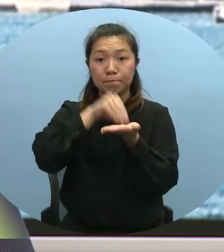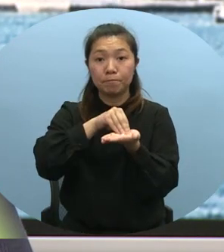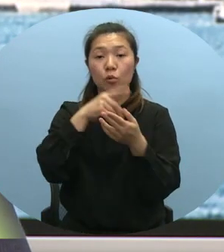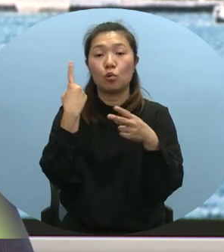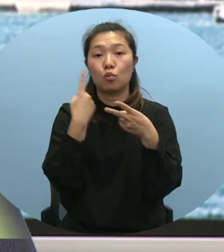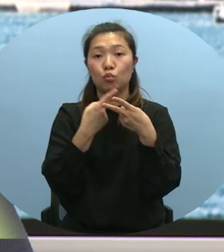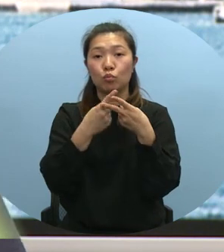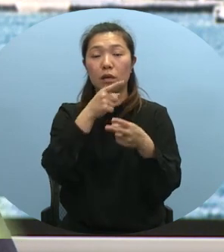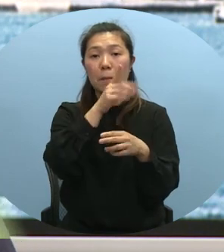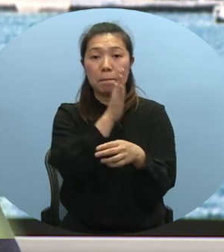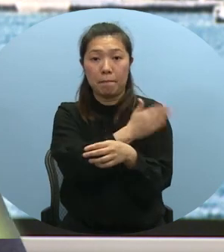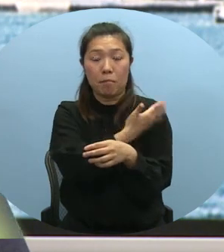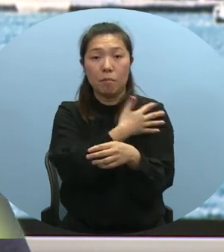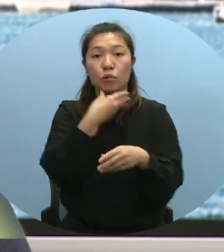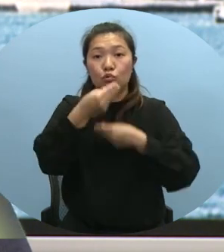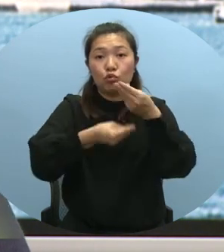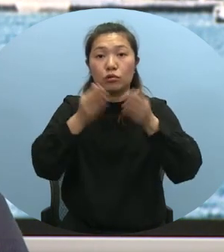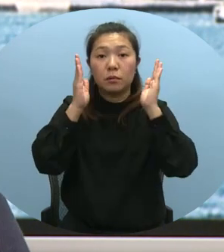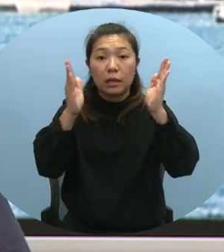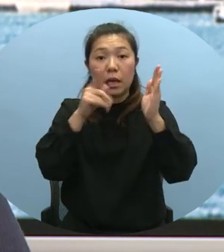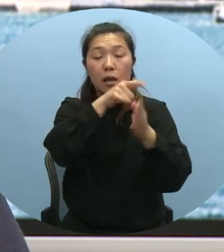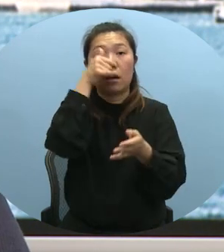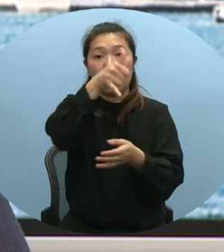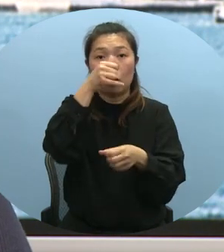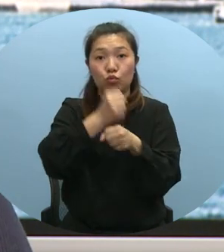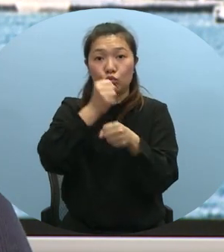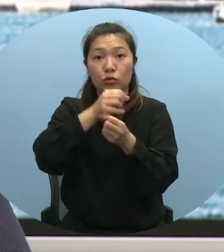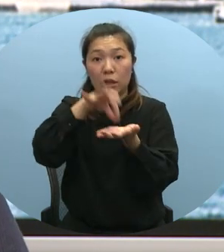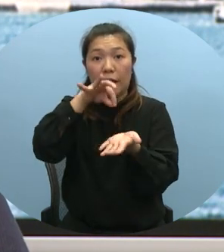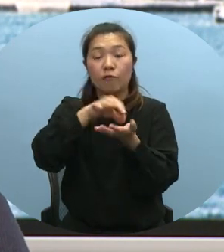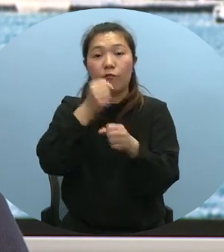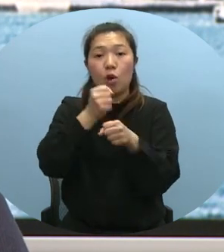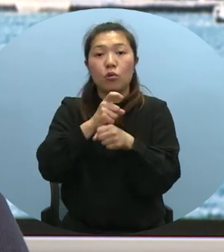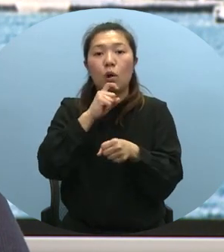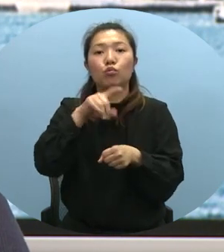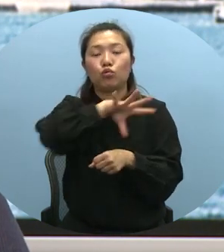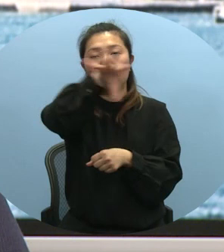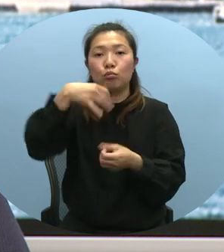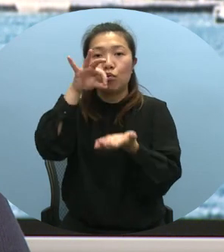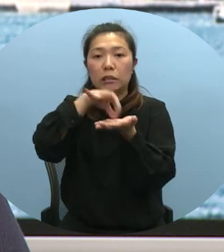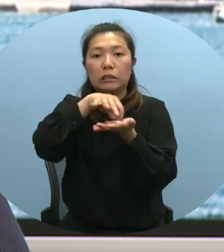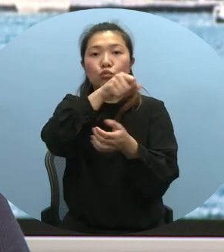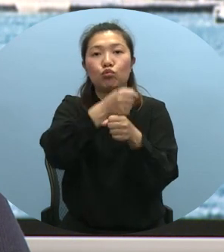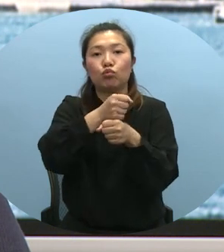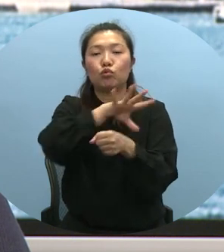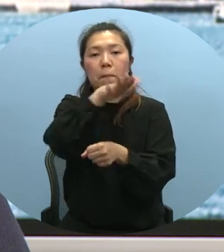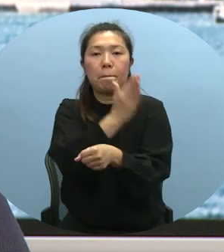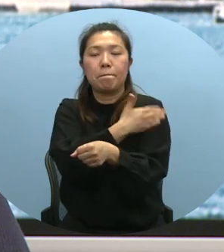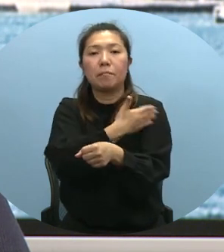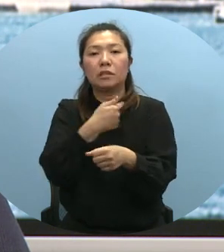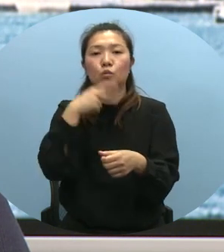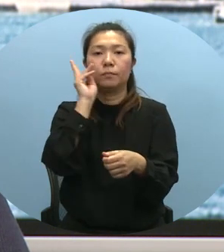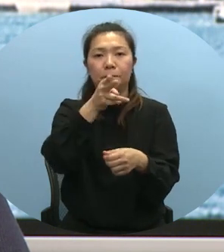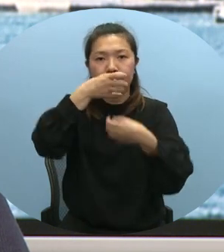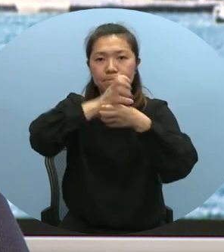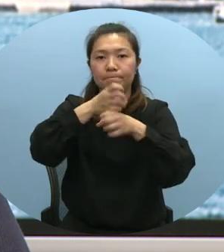一個工作人員在傳染期去了一個工作的地方上班，那么整個工作地點的員工都需要強制